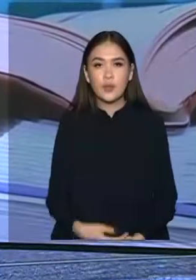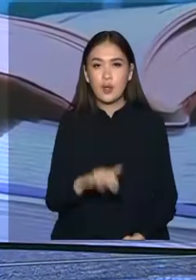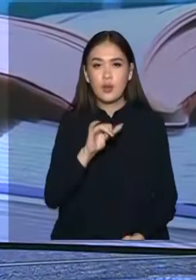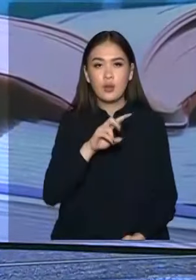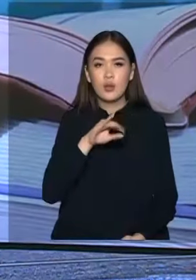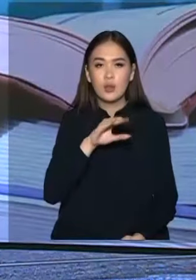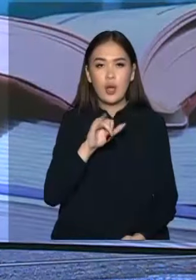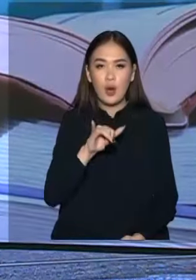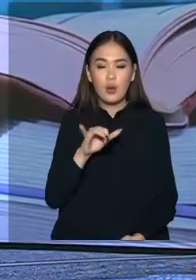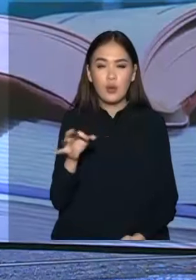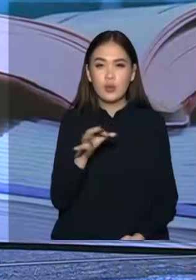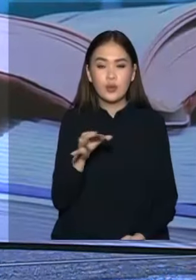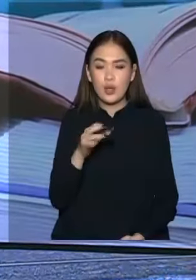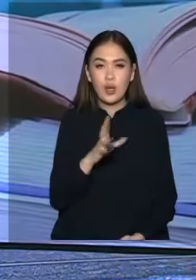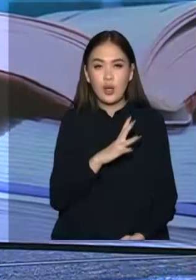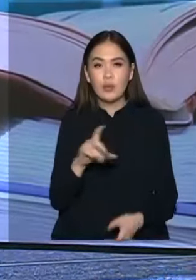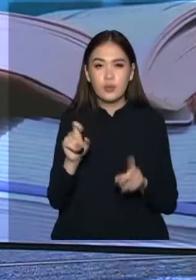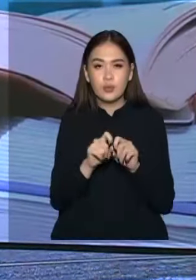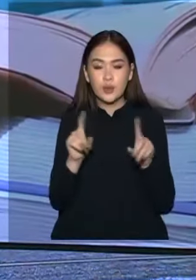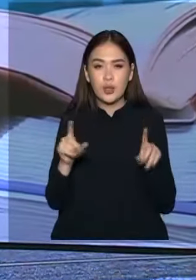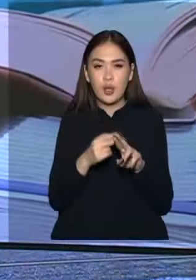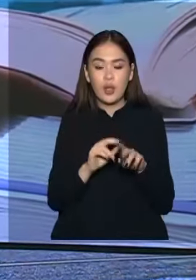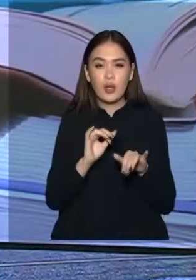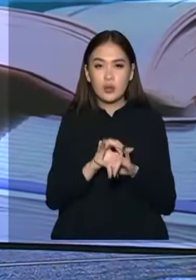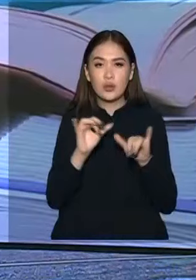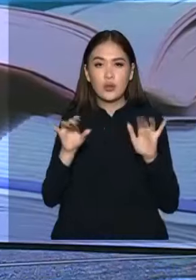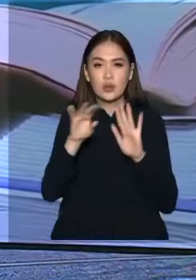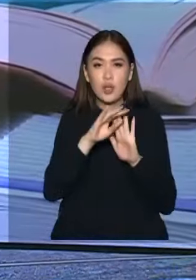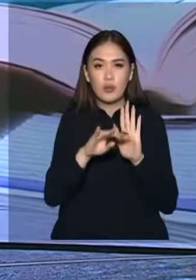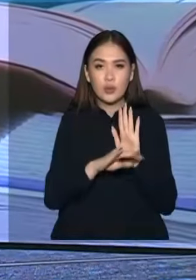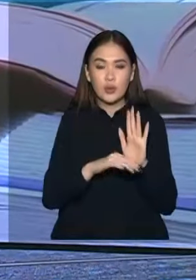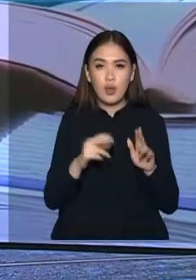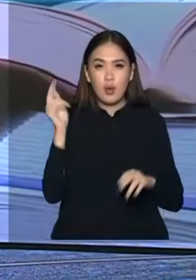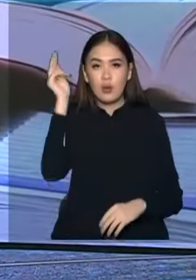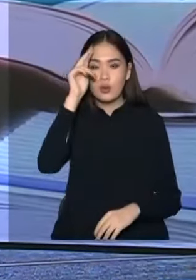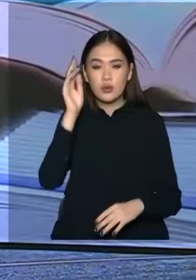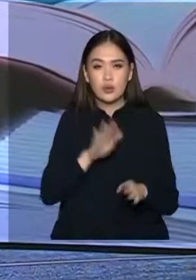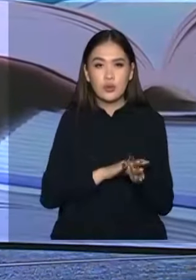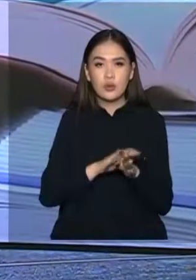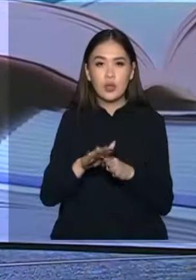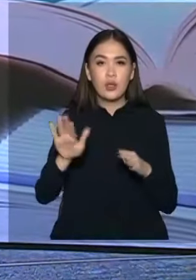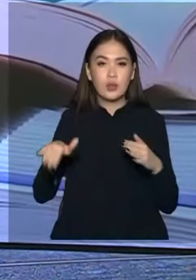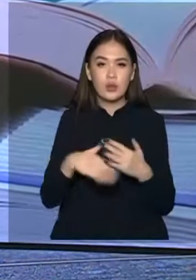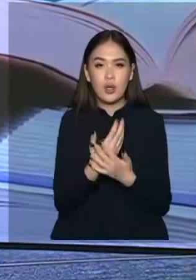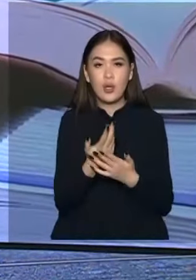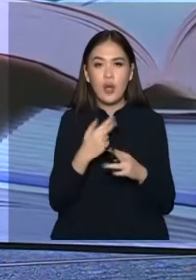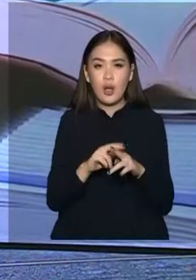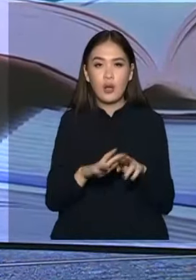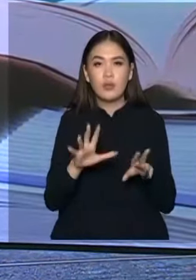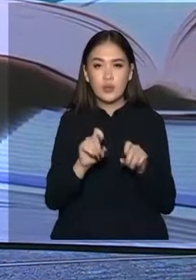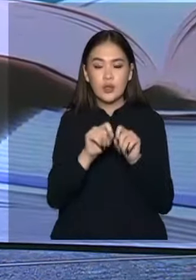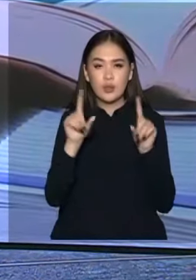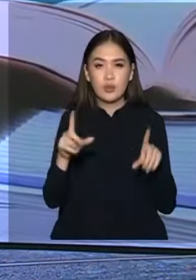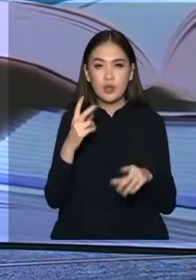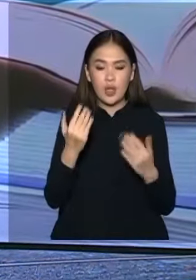Ұлытау облысында ауылдық жердегі мектептердің әлеуетін арттыру жобасы аясында оқу орындары түгелдей жаңартылуда. Ұлытау ауылының